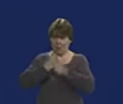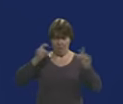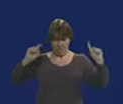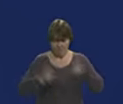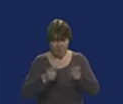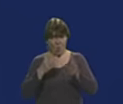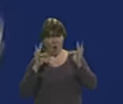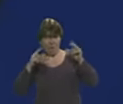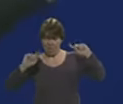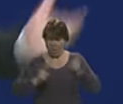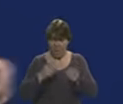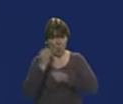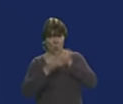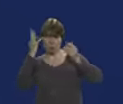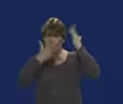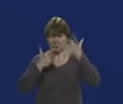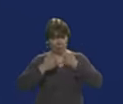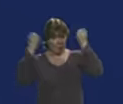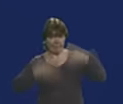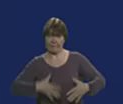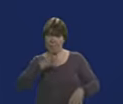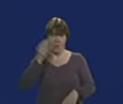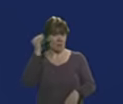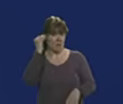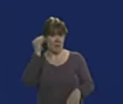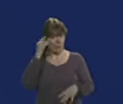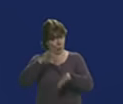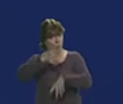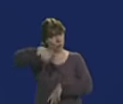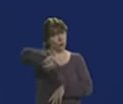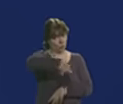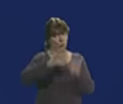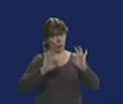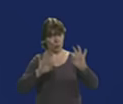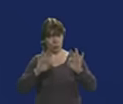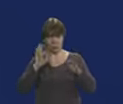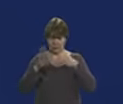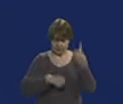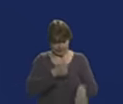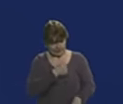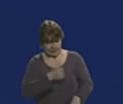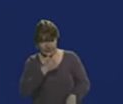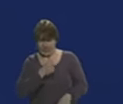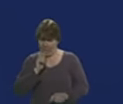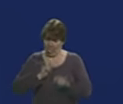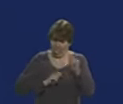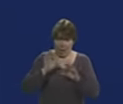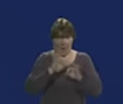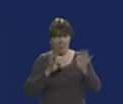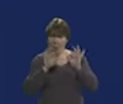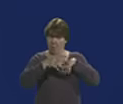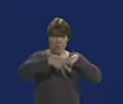affaires qui ne vont pas, les soucis de toutes sortes. Quand vous avez connu cela, Vous ne vous êtes pas plaint. Vous n'avez pas